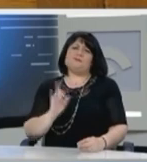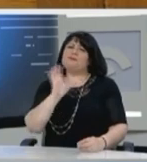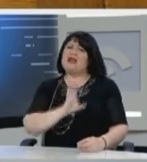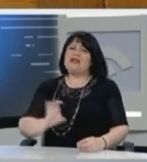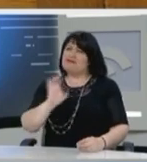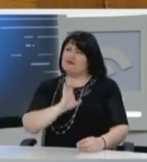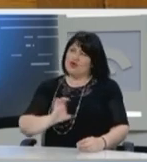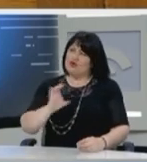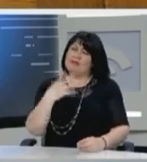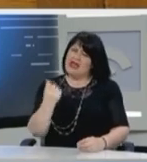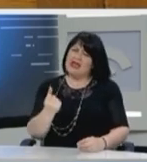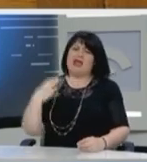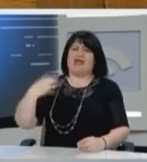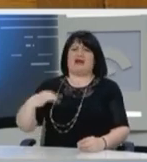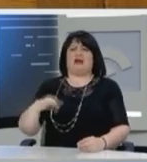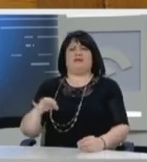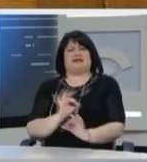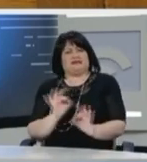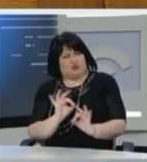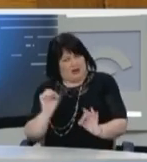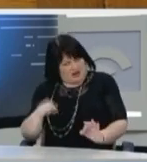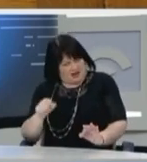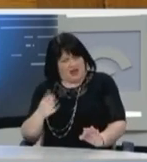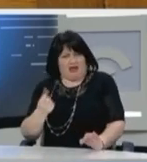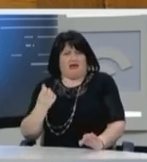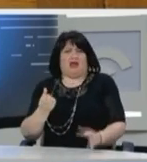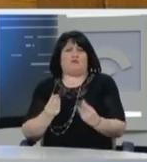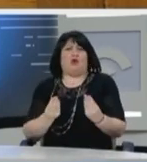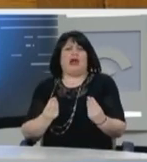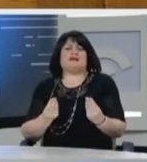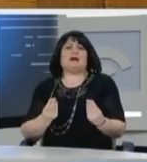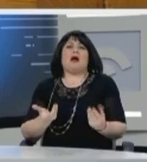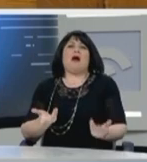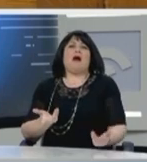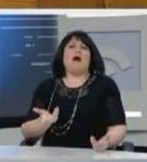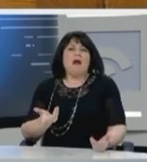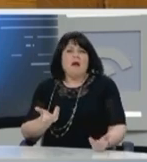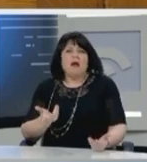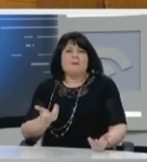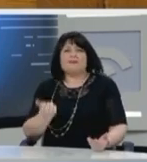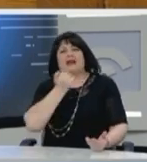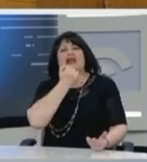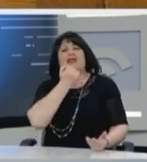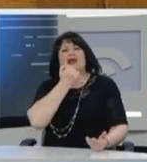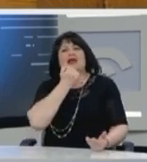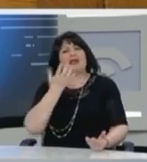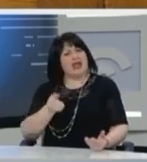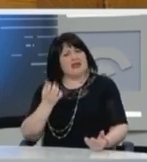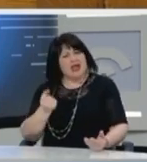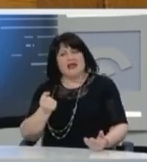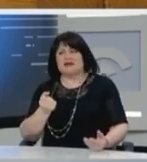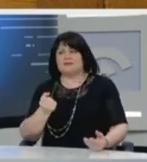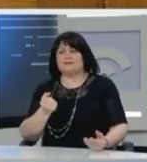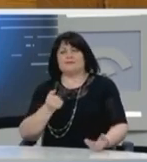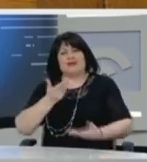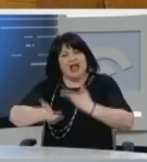Ευρώπη έχει πολλές αδυναμίες, δεν υπάρχει αμφιβολία. Έχει πάρα πολλές αδυναμίες. Έχει κάνει πάρα πολλά λάθη η Ευρώπη.